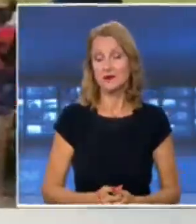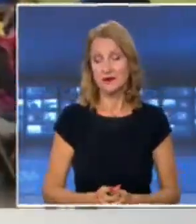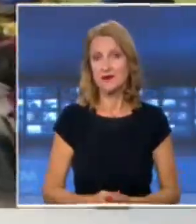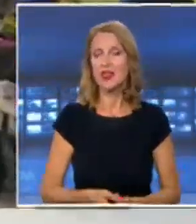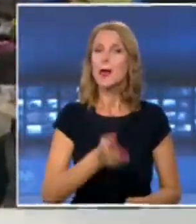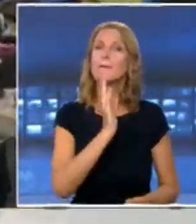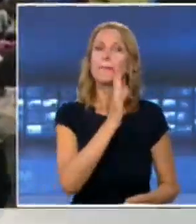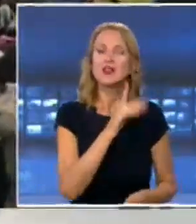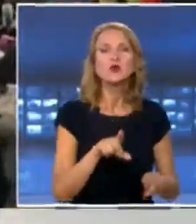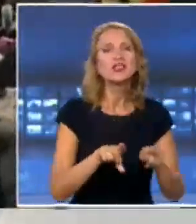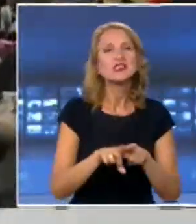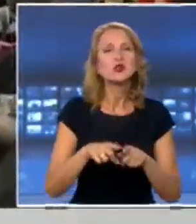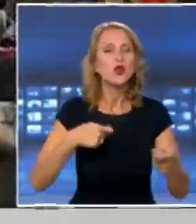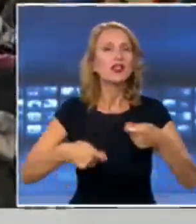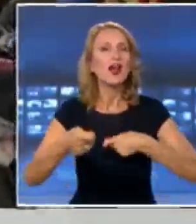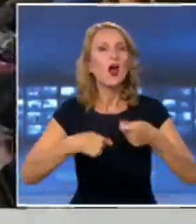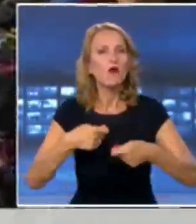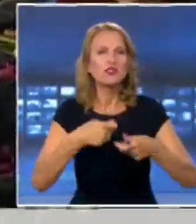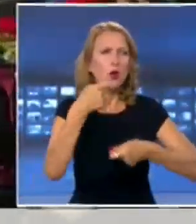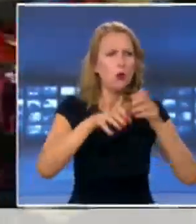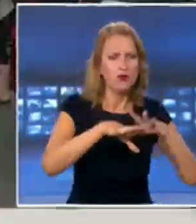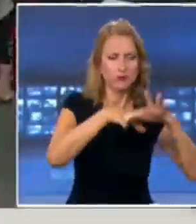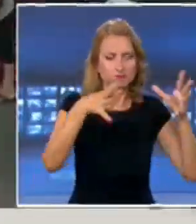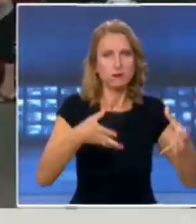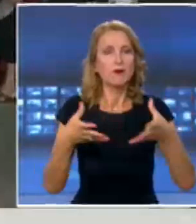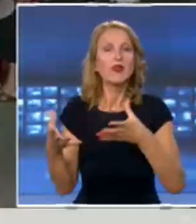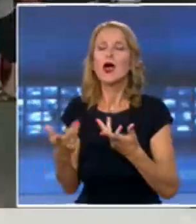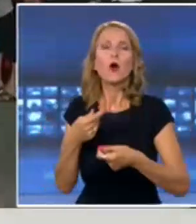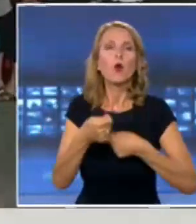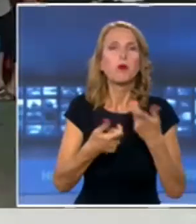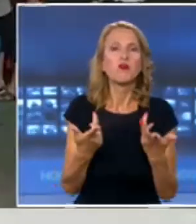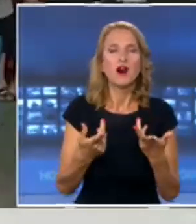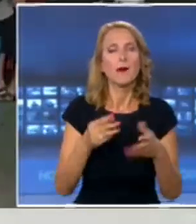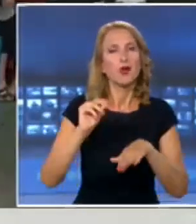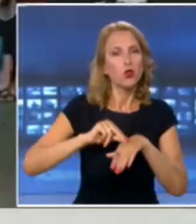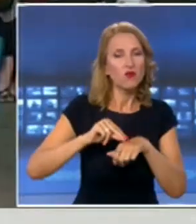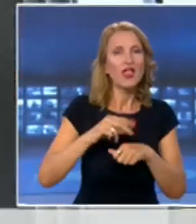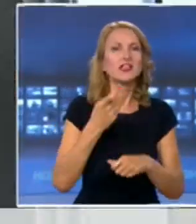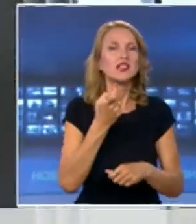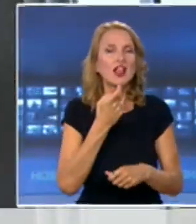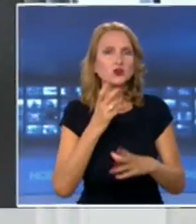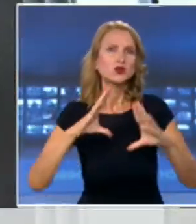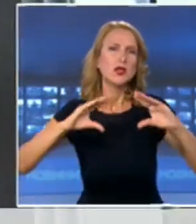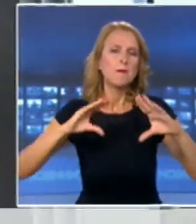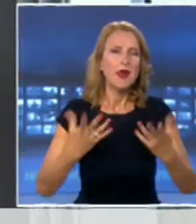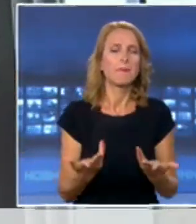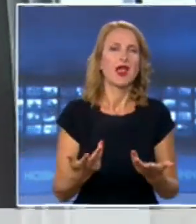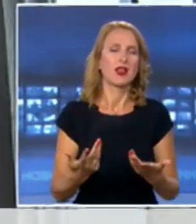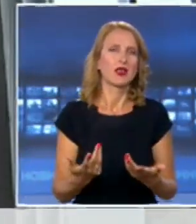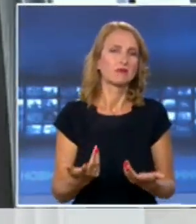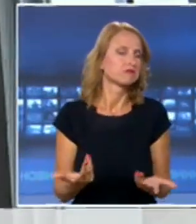Пътуват и куфарните търговци, а предпочитаните стоки са от плодове и зеленчуци до мебели и строителни материали. Всичко,